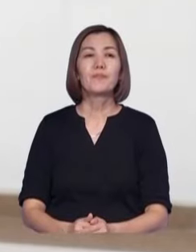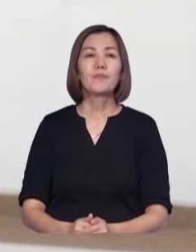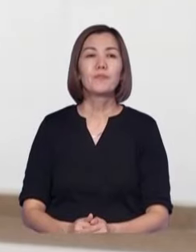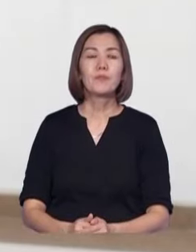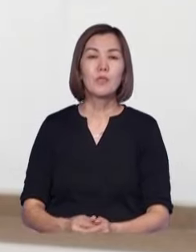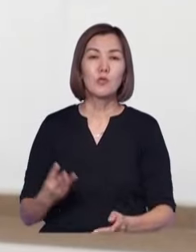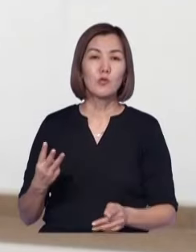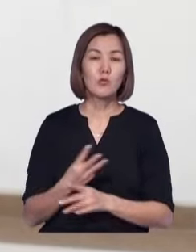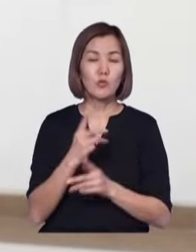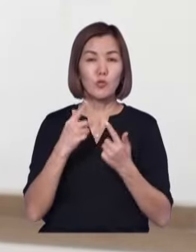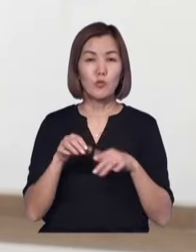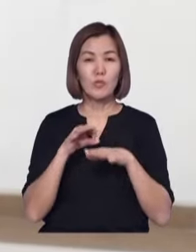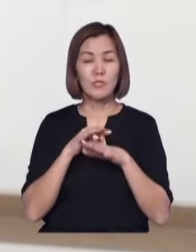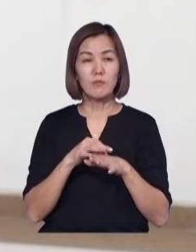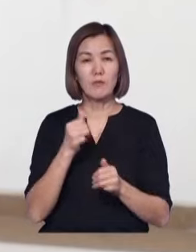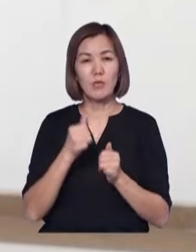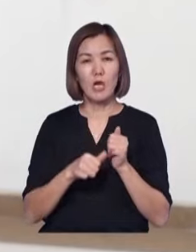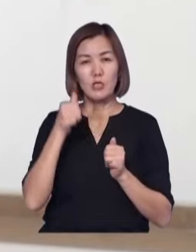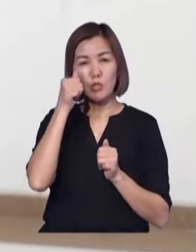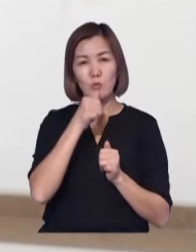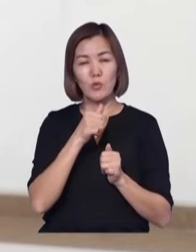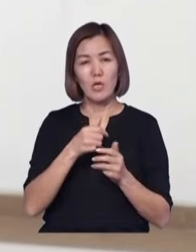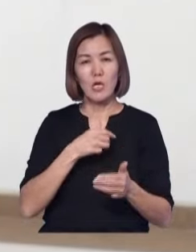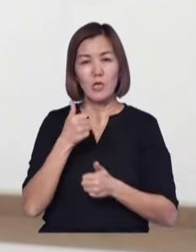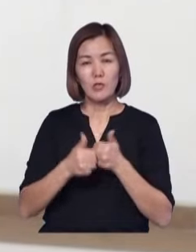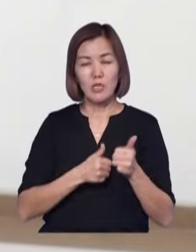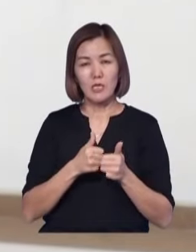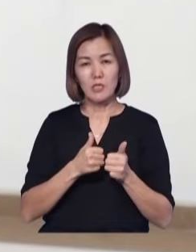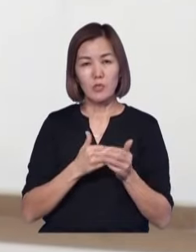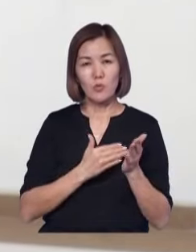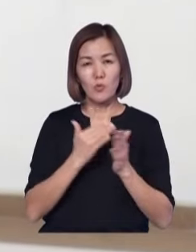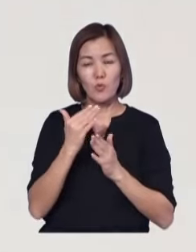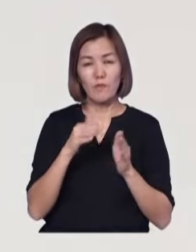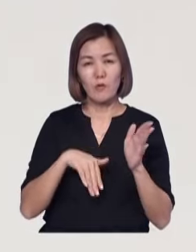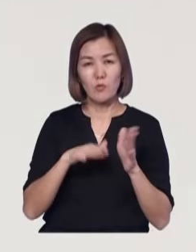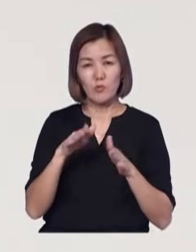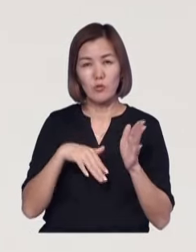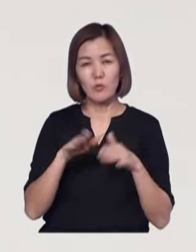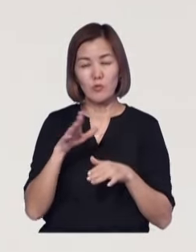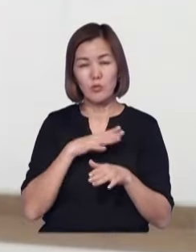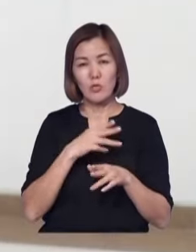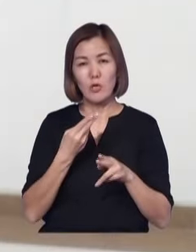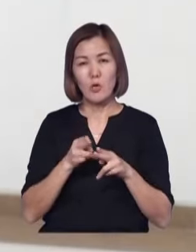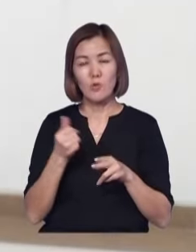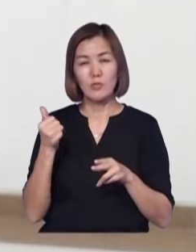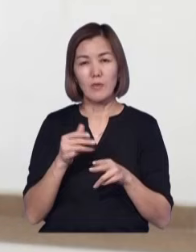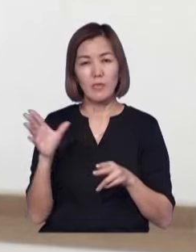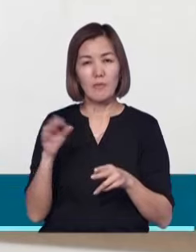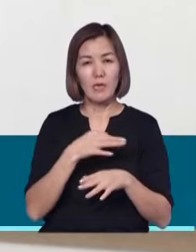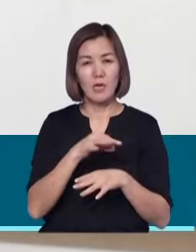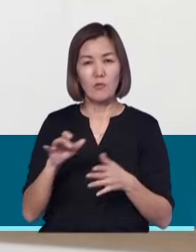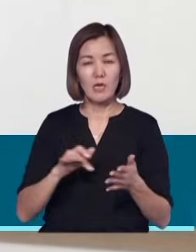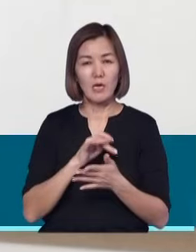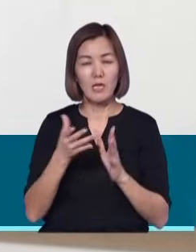Биыл мен 3-ші рет ұйымдастырып жатыр. Жылдан жылға байқаудың деңгейі өсіп жатқандығын байқап жатырмыз. Осы аптаның ішінде барлық аудан қалаларды